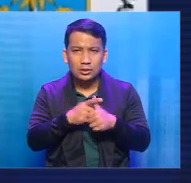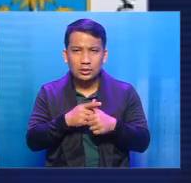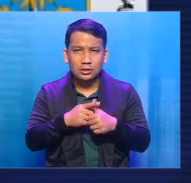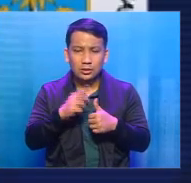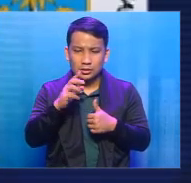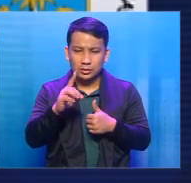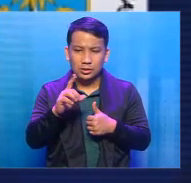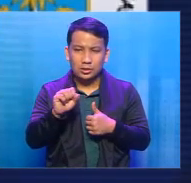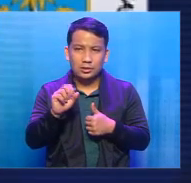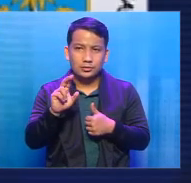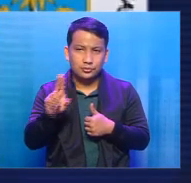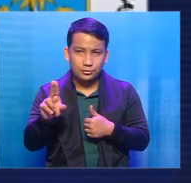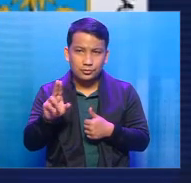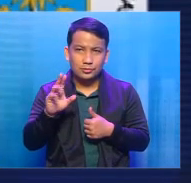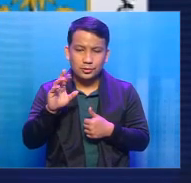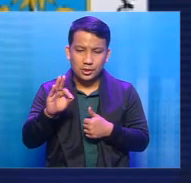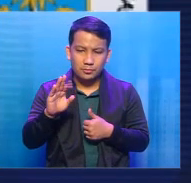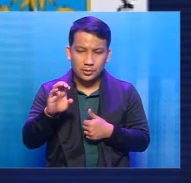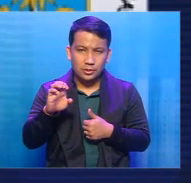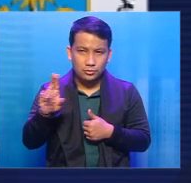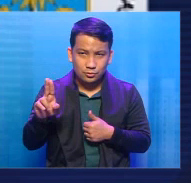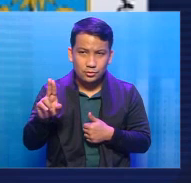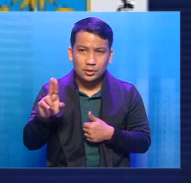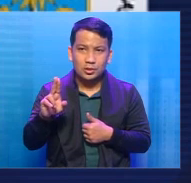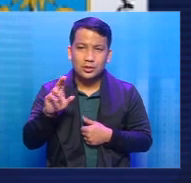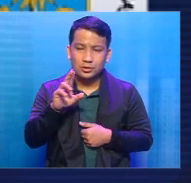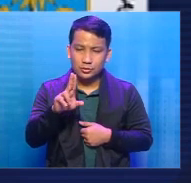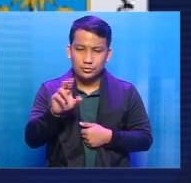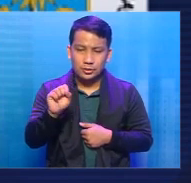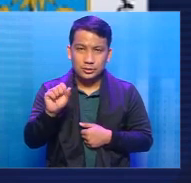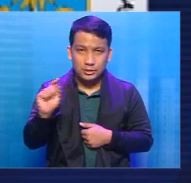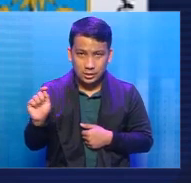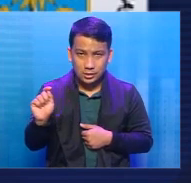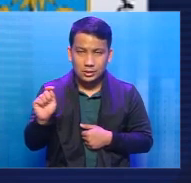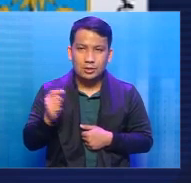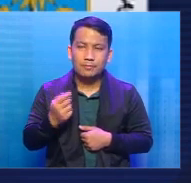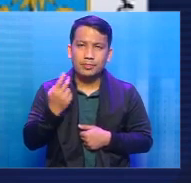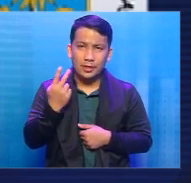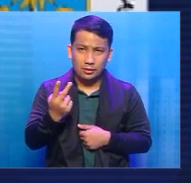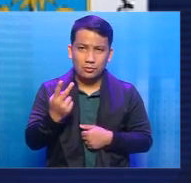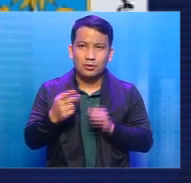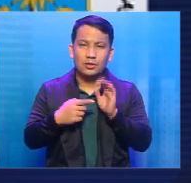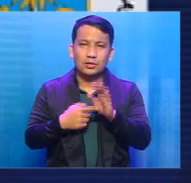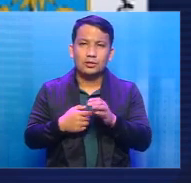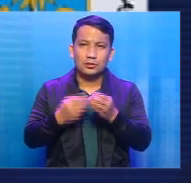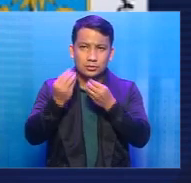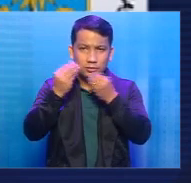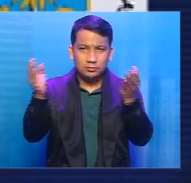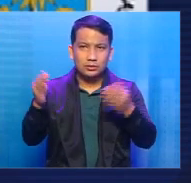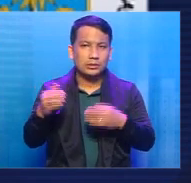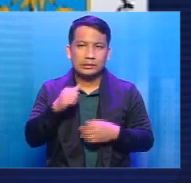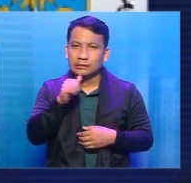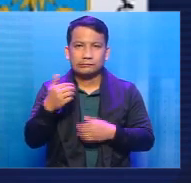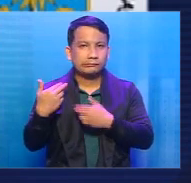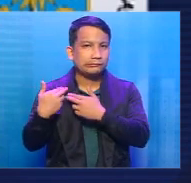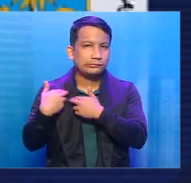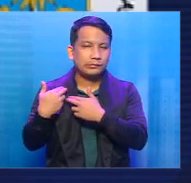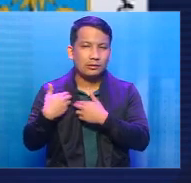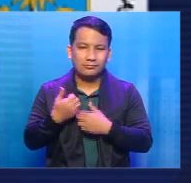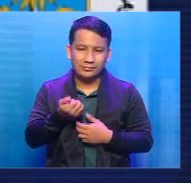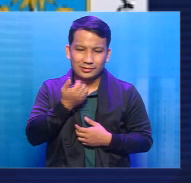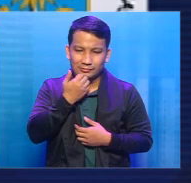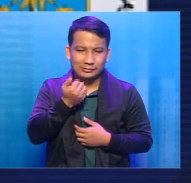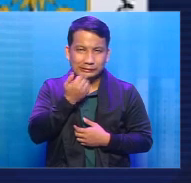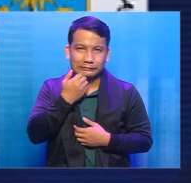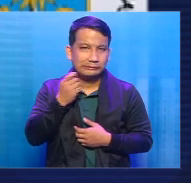De La Salle University, Far Eastern University at University of Santo Tomas, tinawag nilang irresponsable at